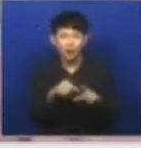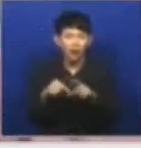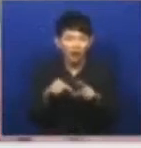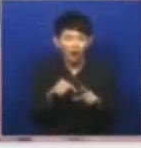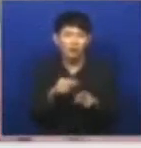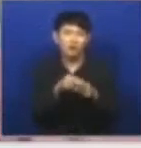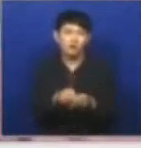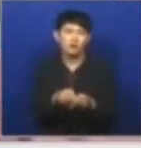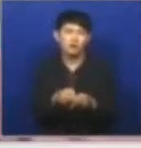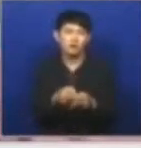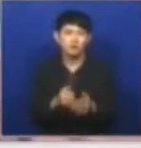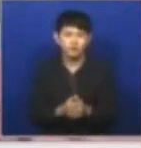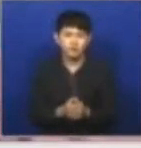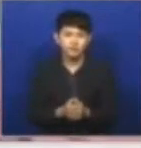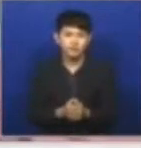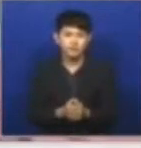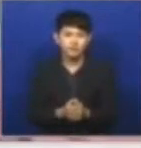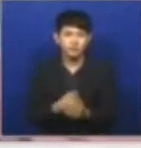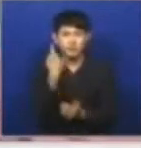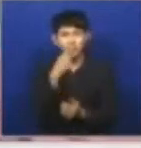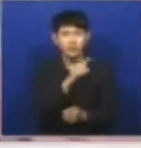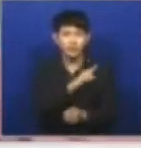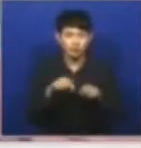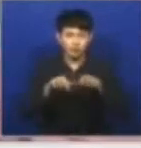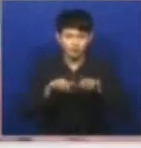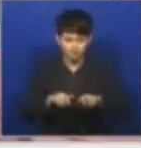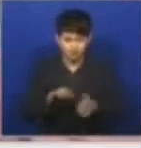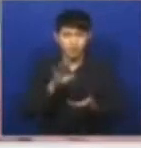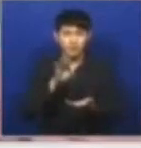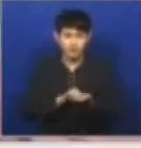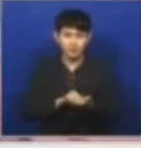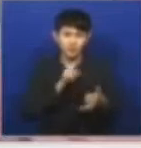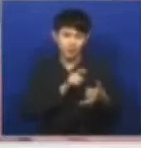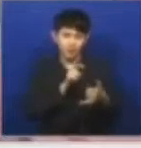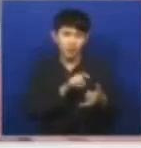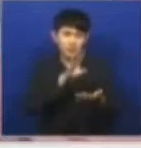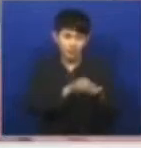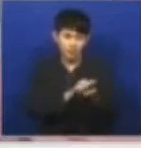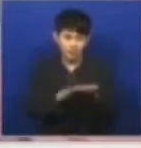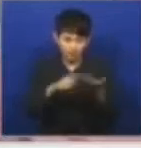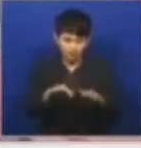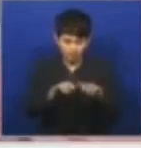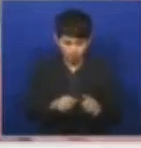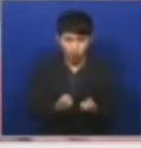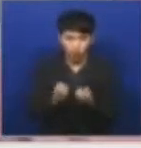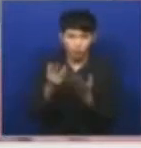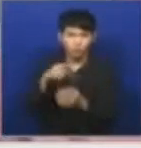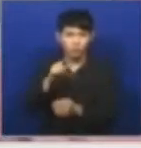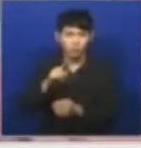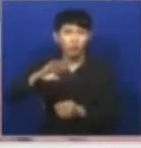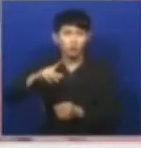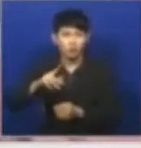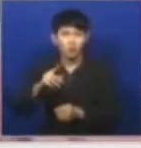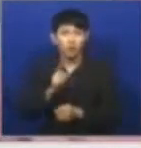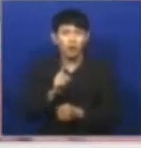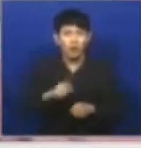งพักคนที่ส่งสำนวนตำรวจบางทีสอบสวนแล้วจะต้องส่งปปช.เขาต้องเสียค่